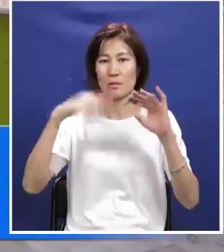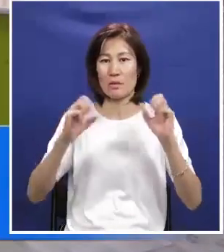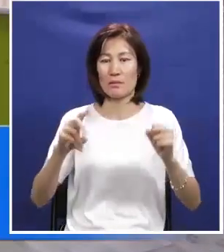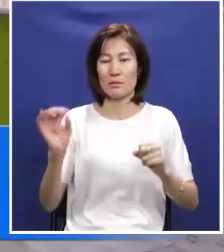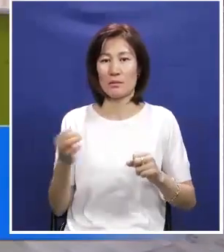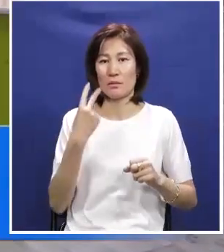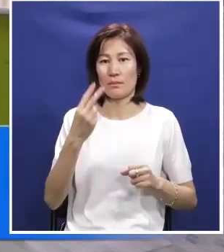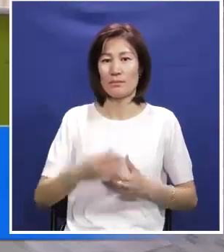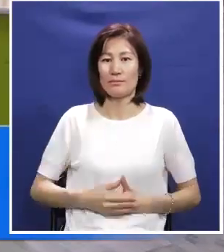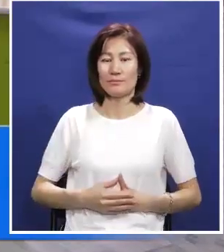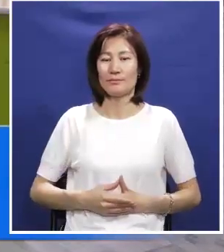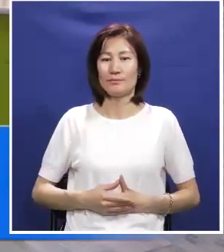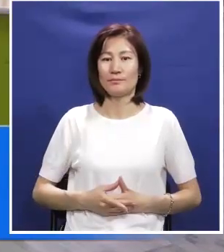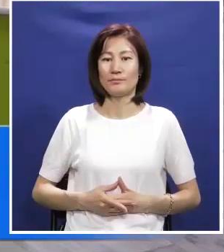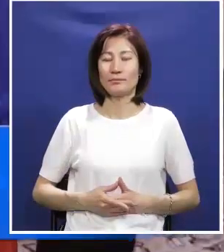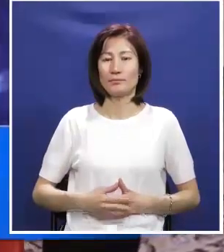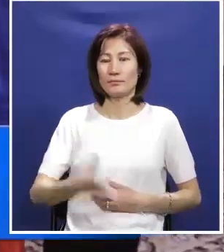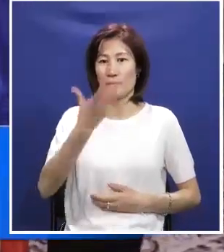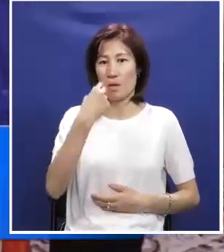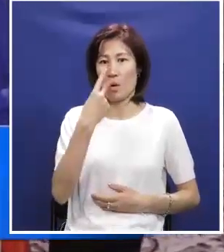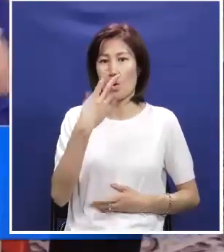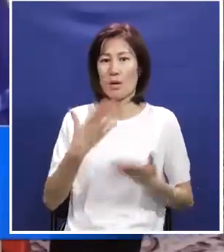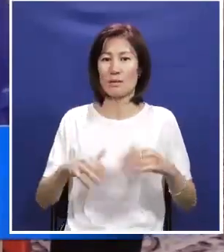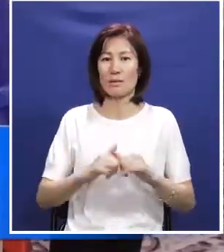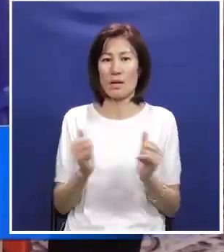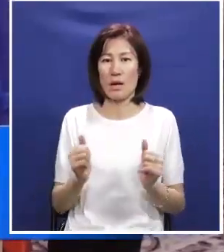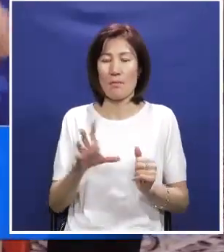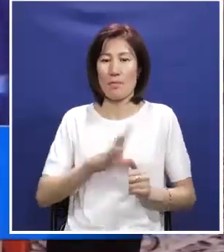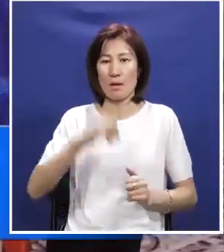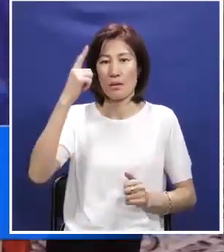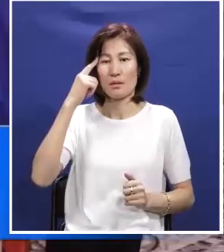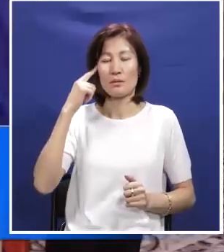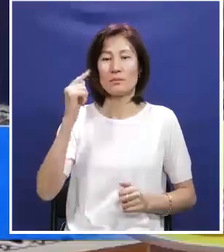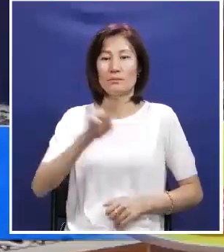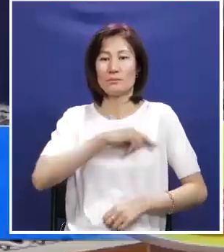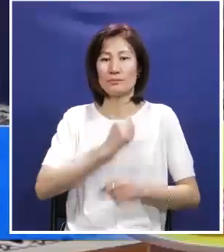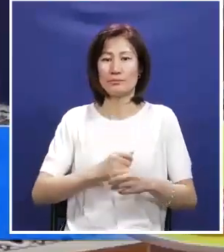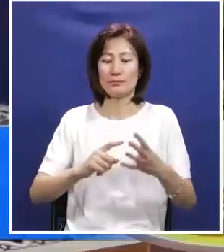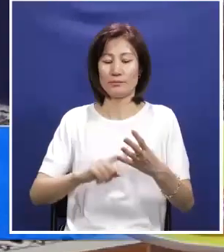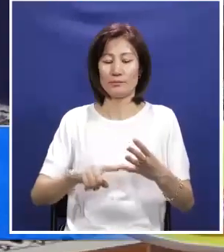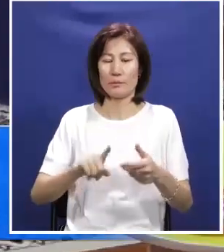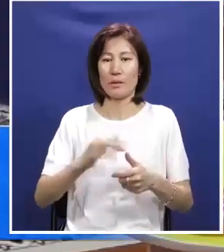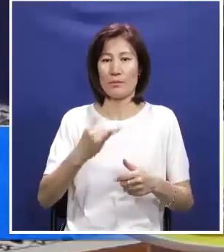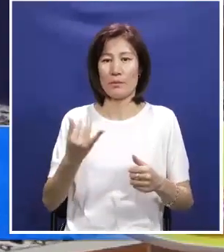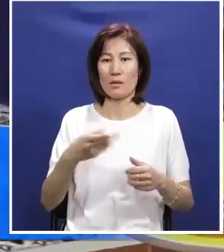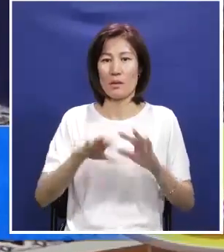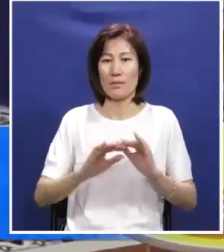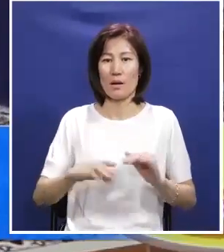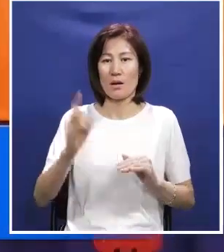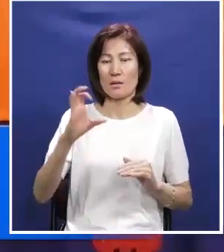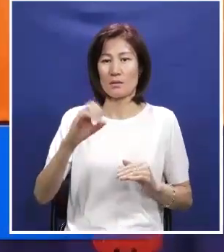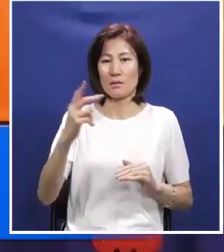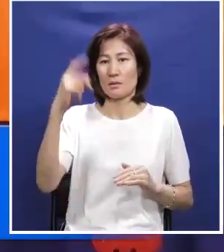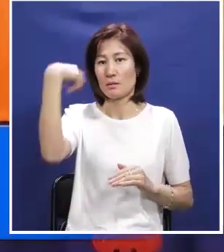еліктеу қабілеті және заттардың түрін, түсін, көлемін ажырата білуін дамыта түсу үшін 4 және 5 жас аралығындағы балалар